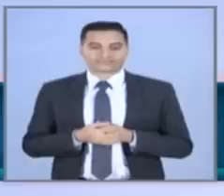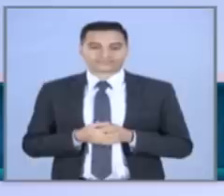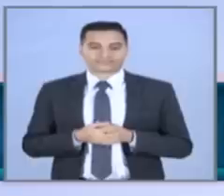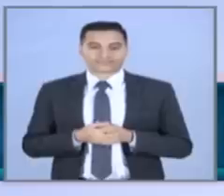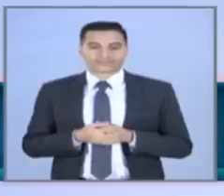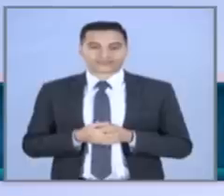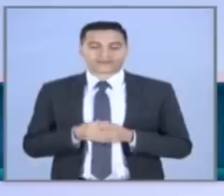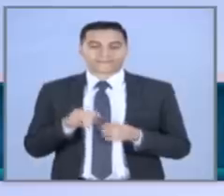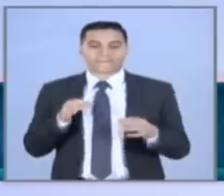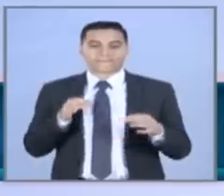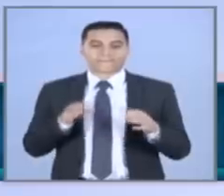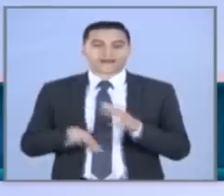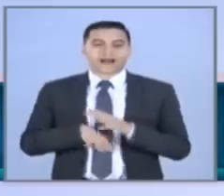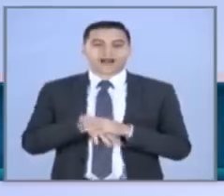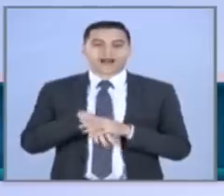مؤسس العاصمة،